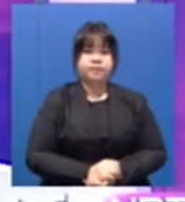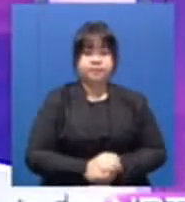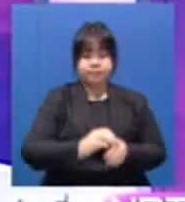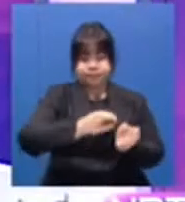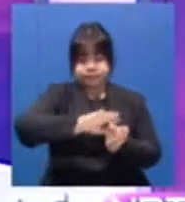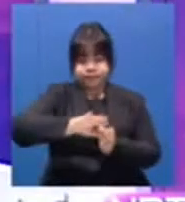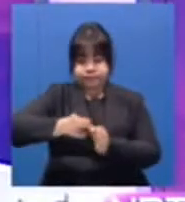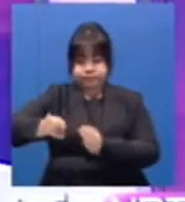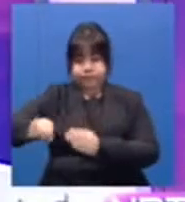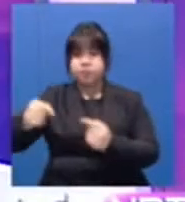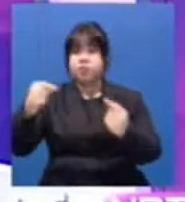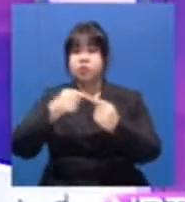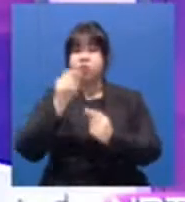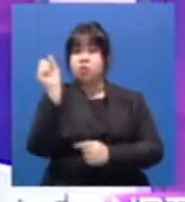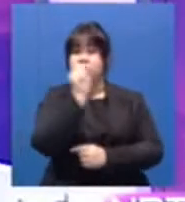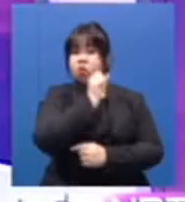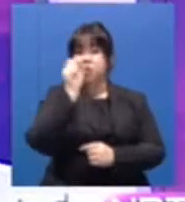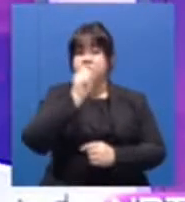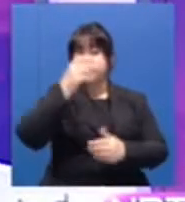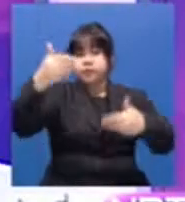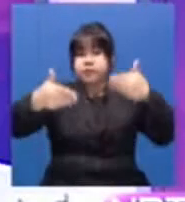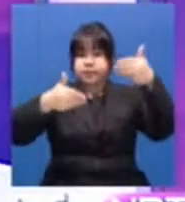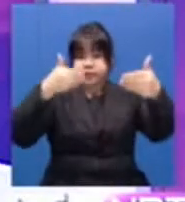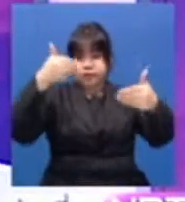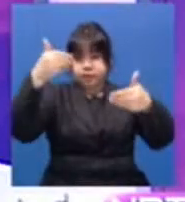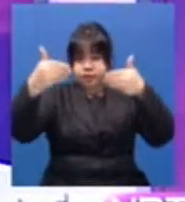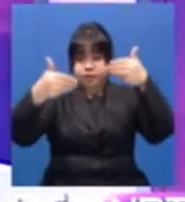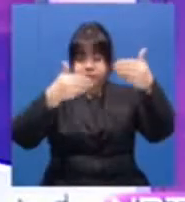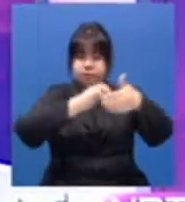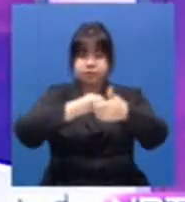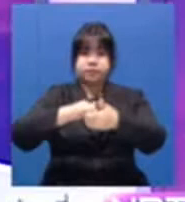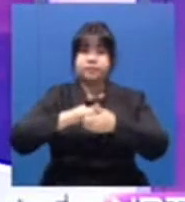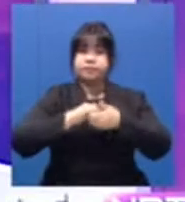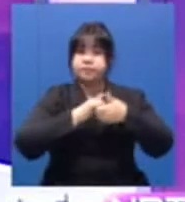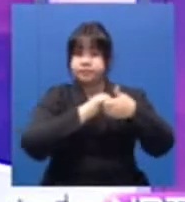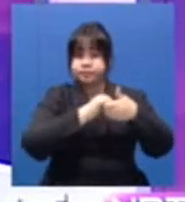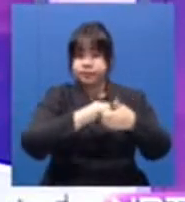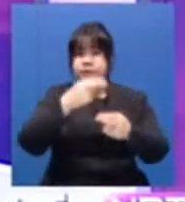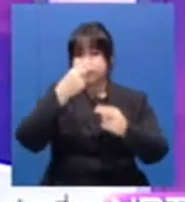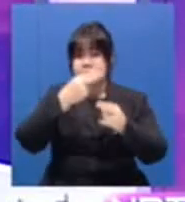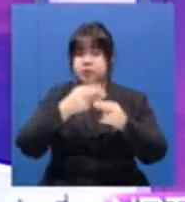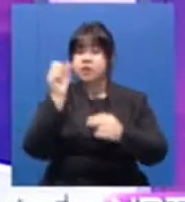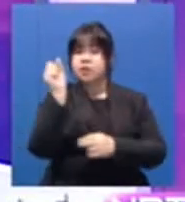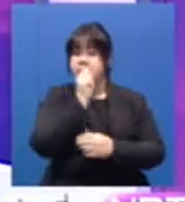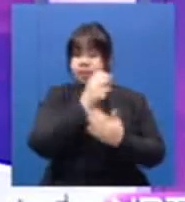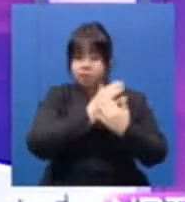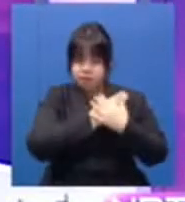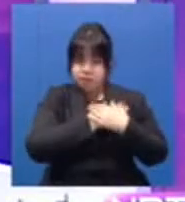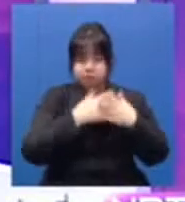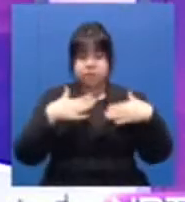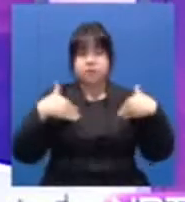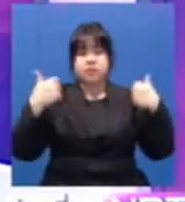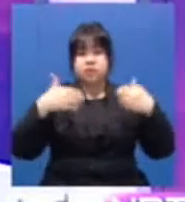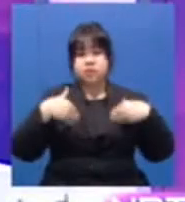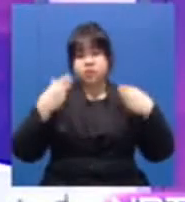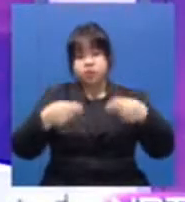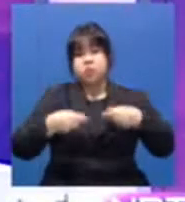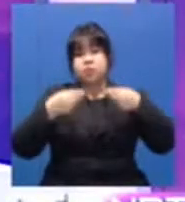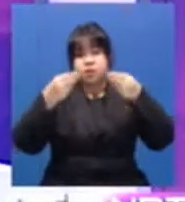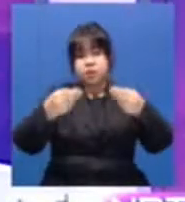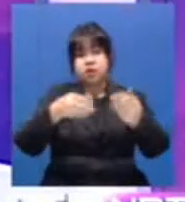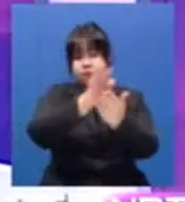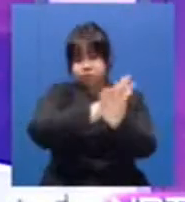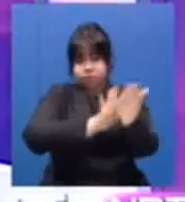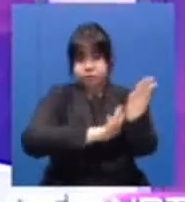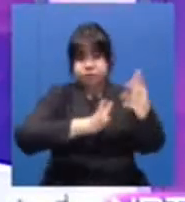มหกรรมคอนเสิร์ตสร้างความปรองดองสมานฉันท์เพื่อการปฏิรูปภายใต้ชื่อเพลงรักเพลงสนุกคืนความสุขให้ประชาชนที่จะจั